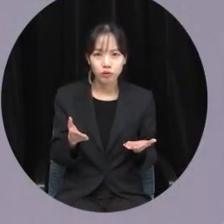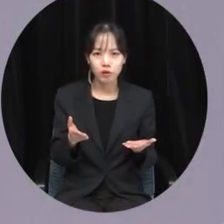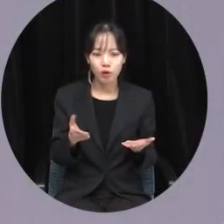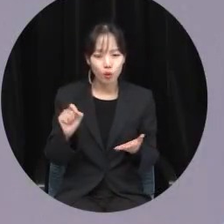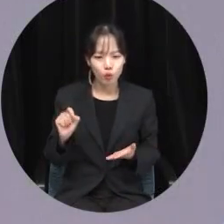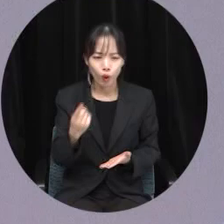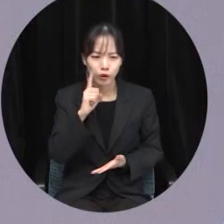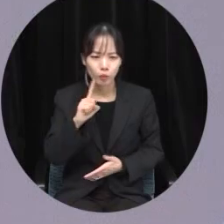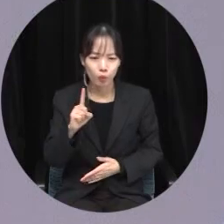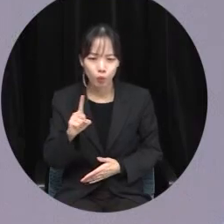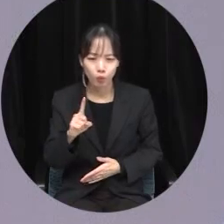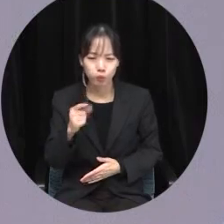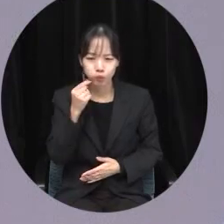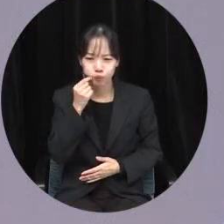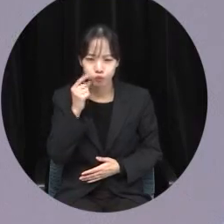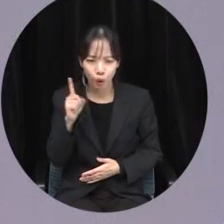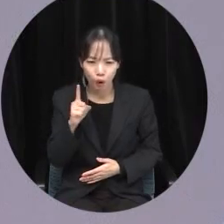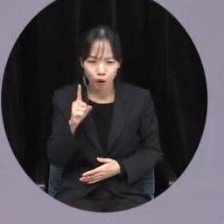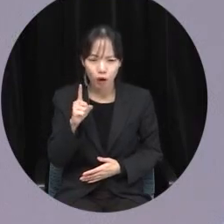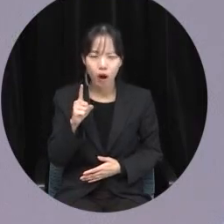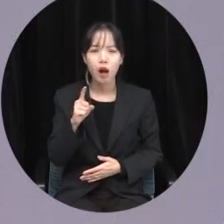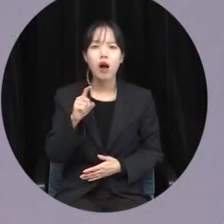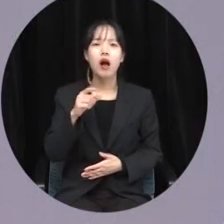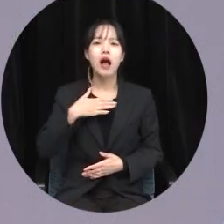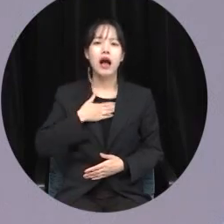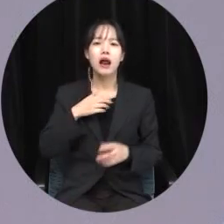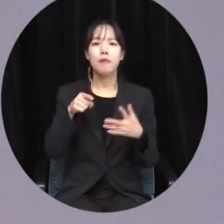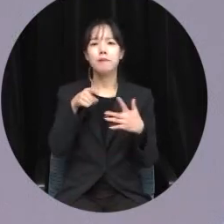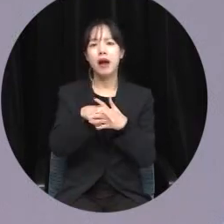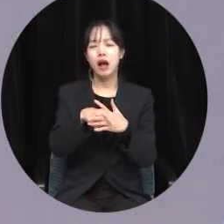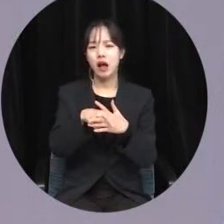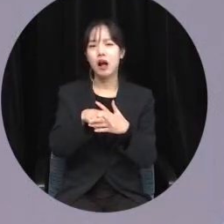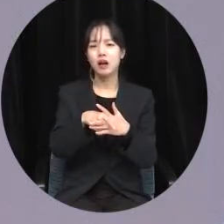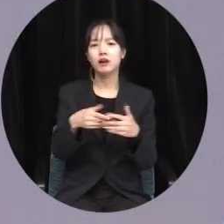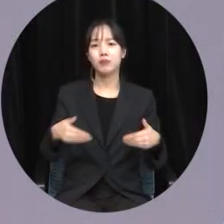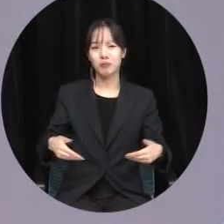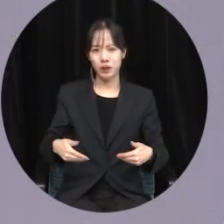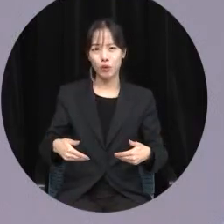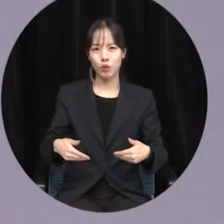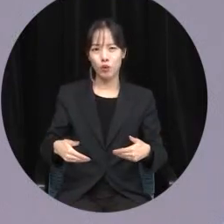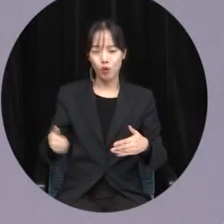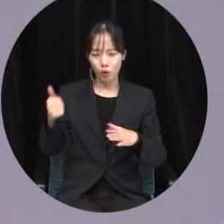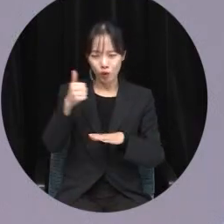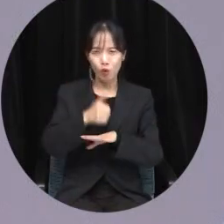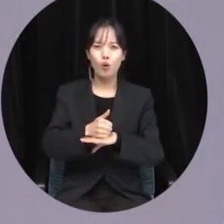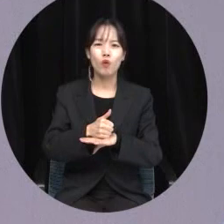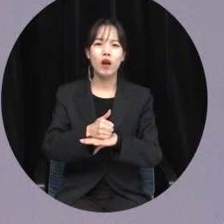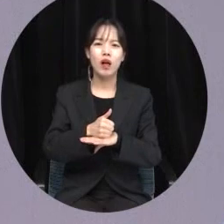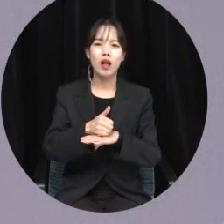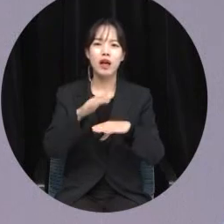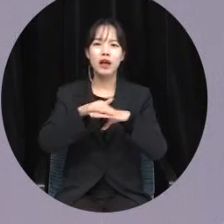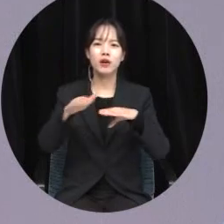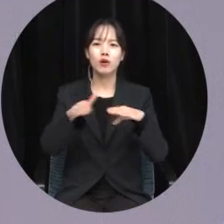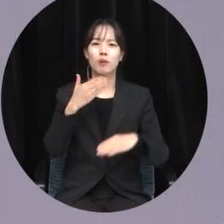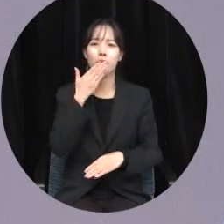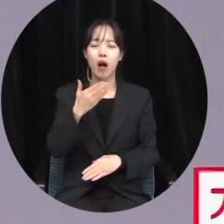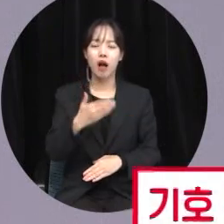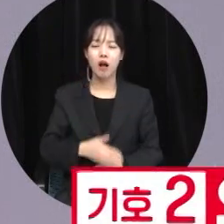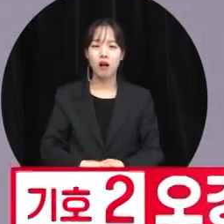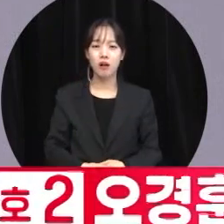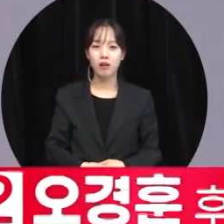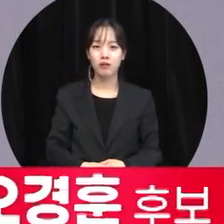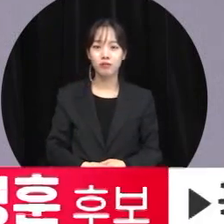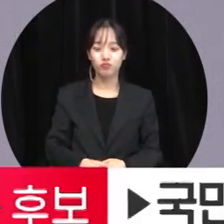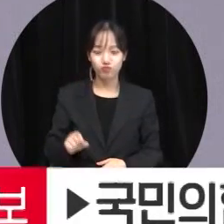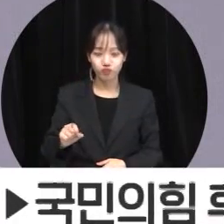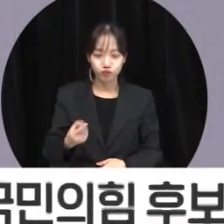그에 대한 정확한 해법이 나옵니다. 왜 전세 사기가 급증했습니까? 문재인 정부